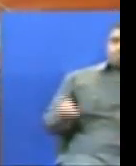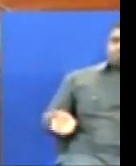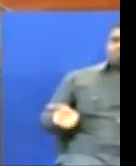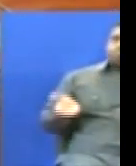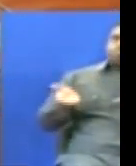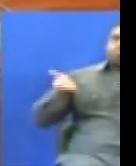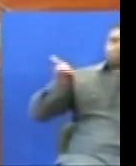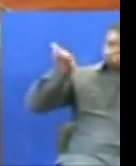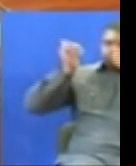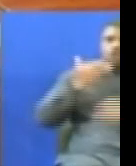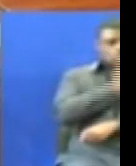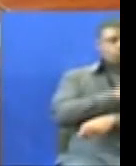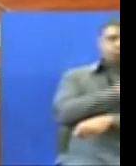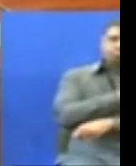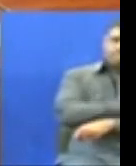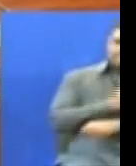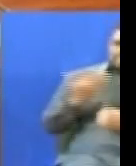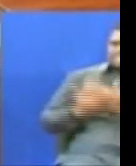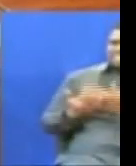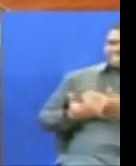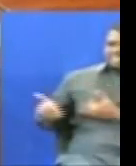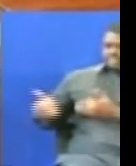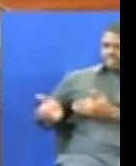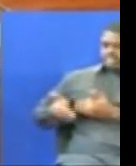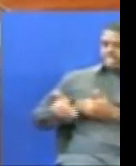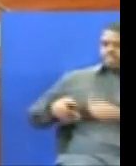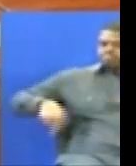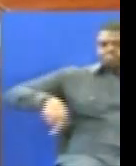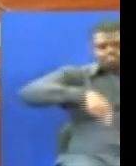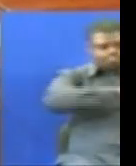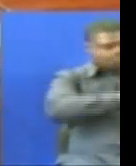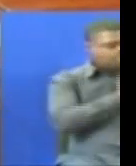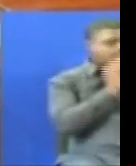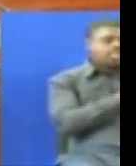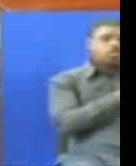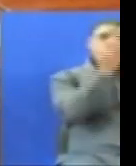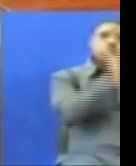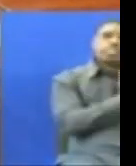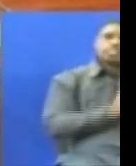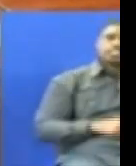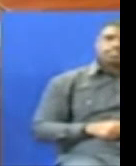ni nchi ambayo inahudumia hizi nchi ambazo zimetuzunguka kwa dhamira ya kweli.